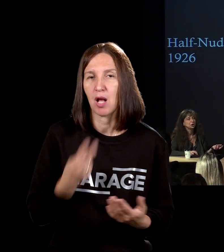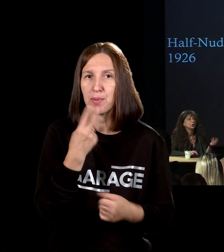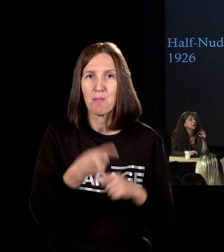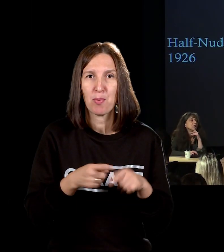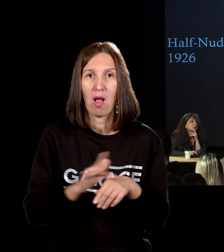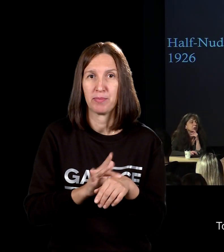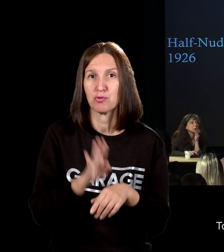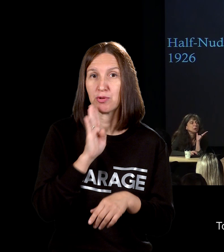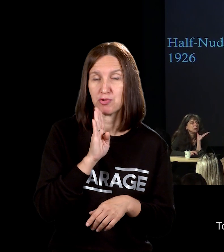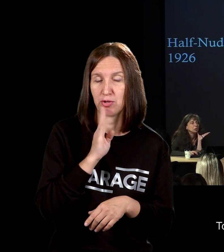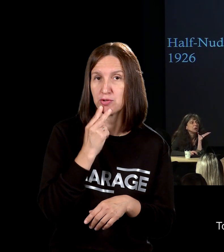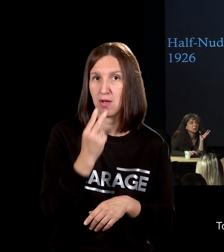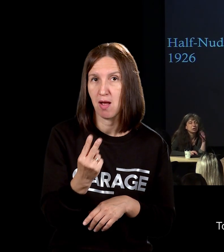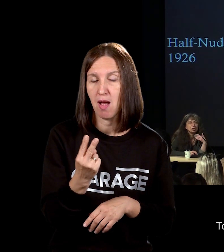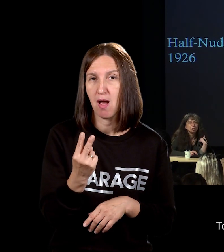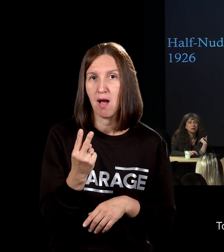полуобнаженная женщина,